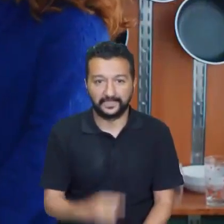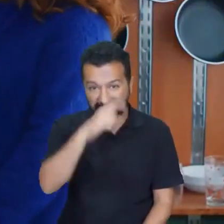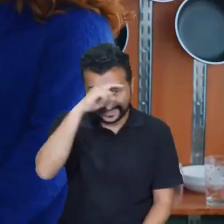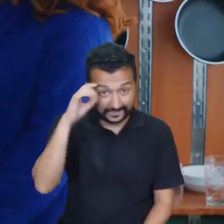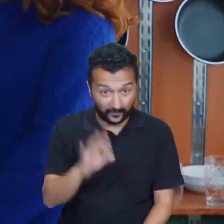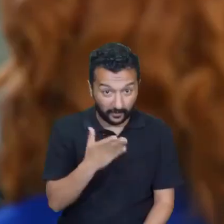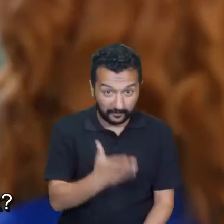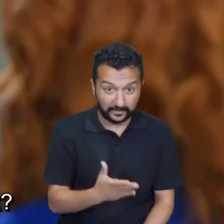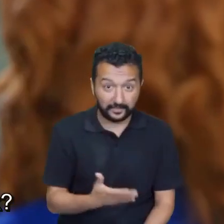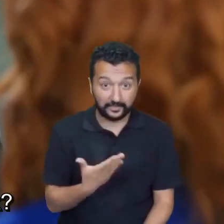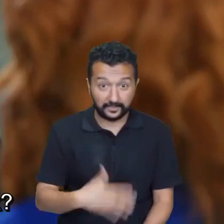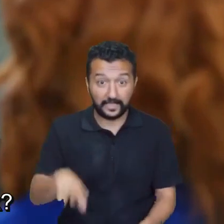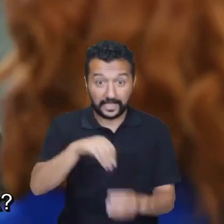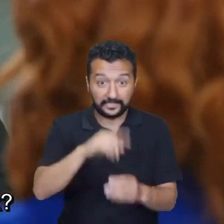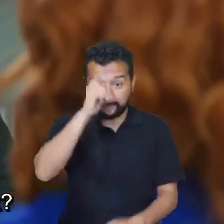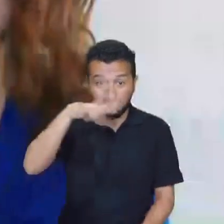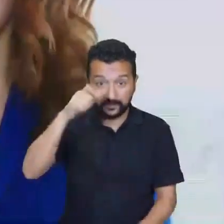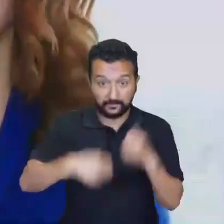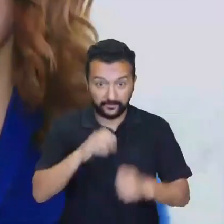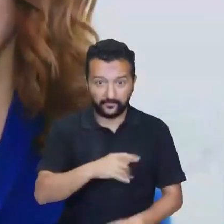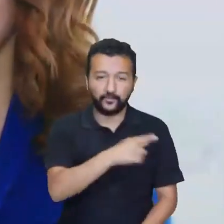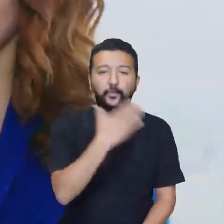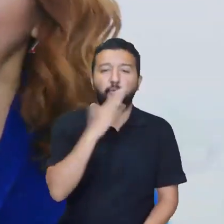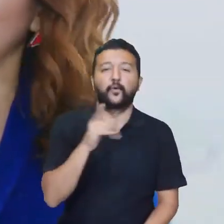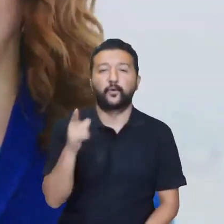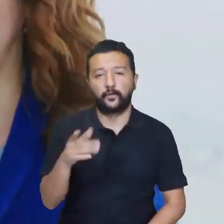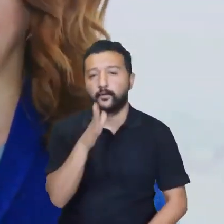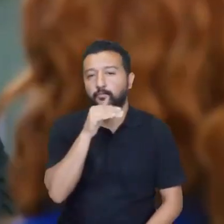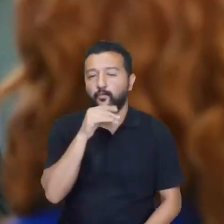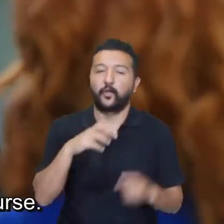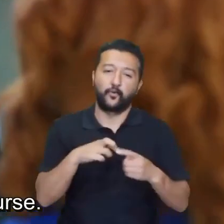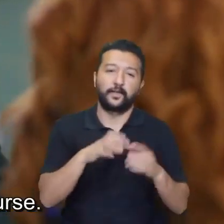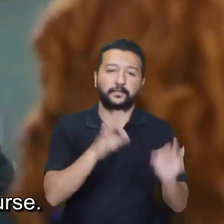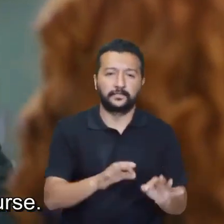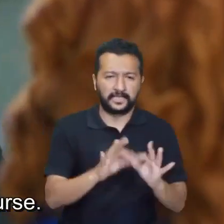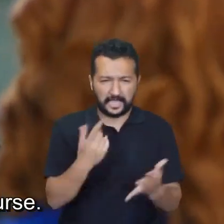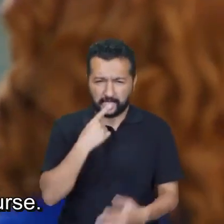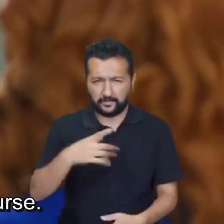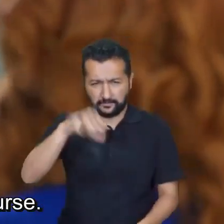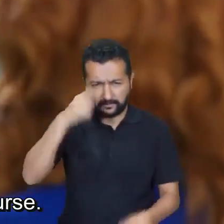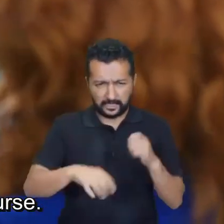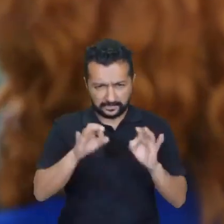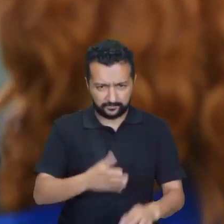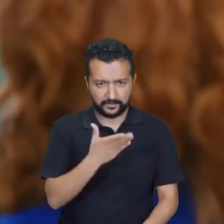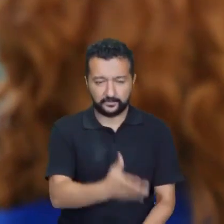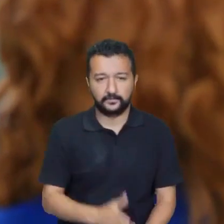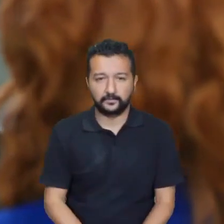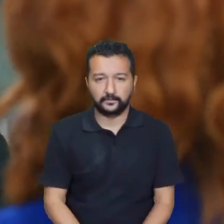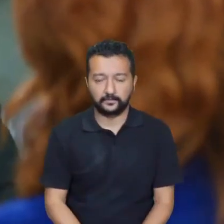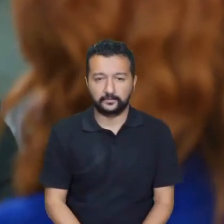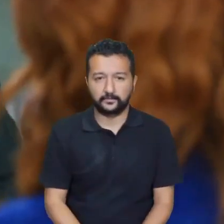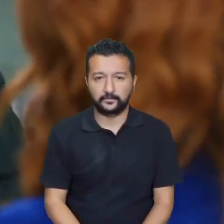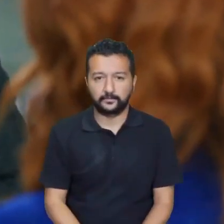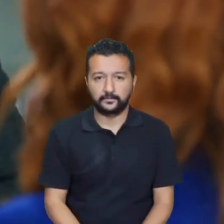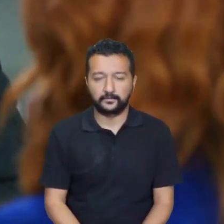Sincecik öyle mi? Merkez Bankası mı kız bu? Yok. Bulgar rublesi. Ay, Merkez Bankası tabii. Mont yakaları